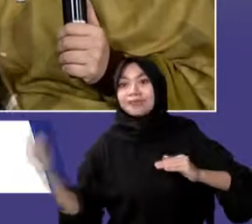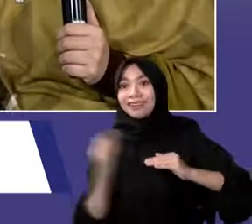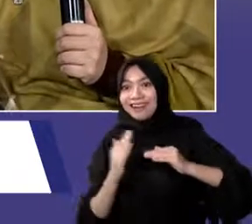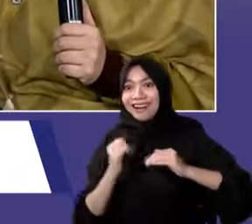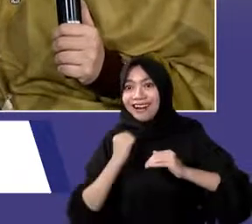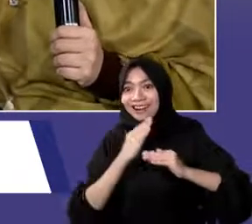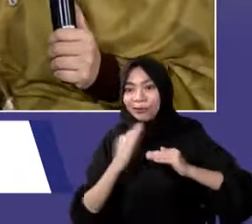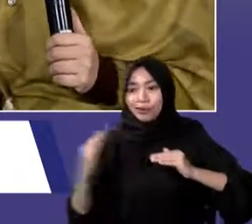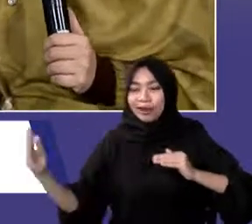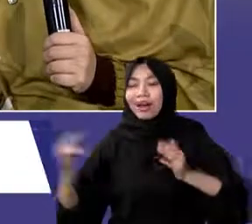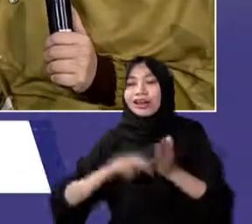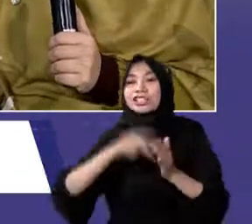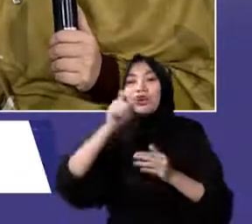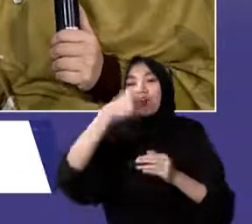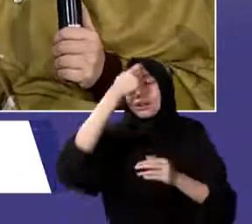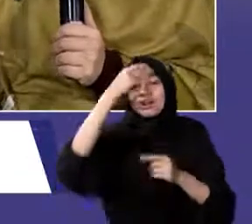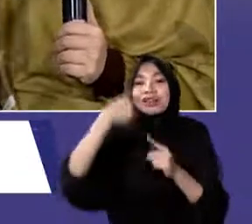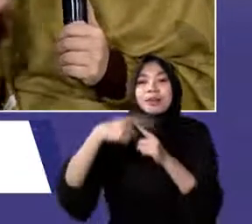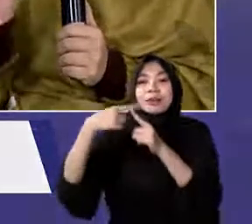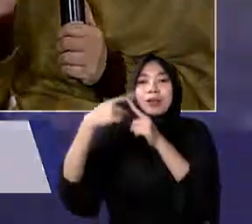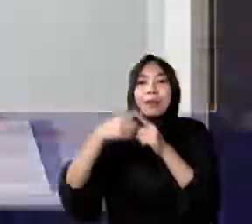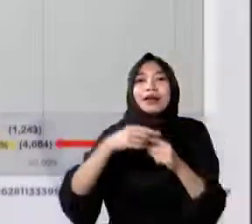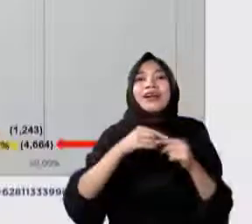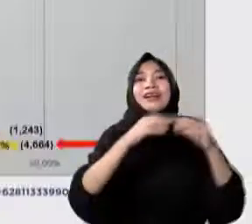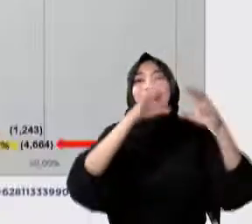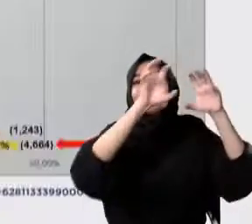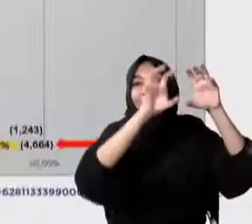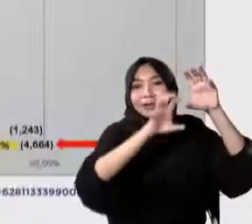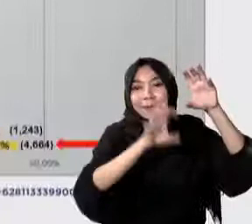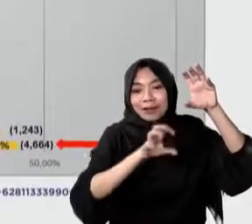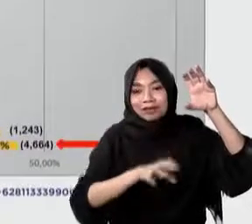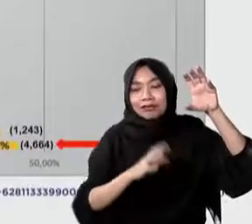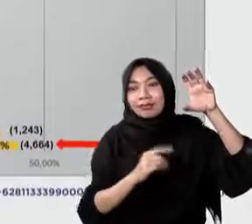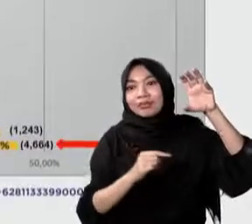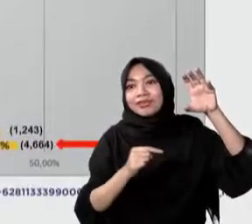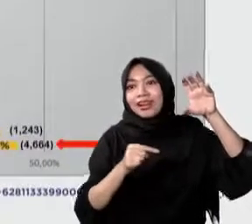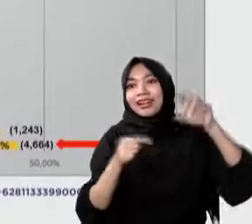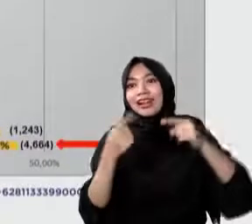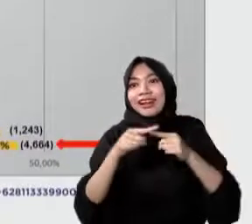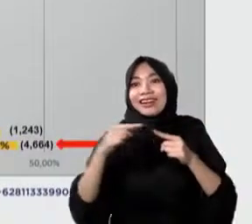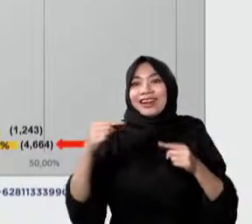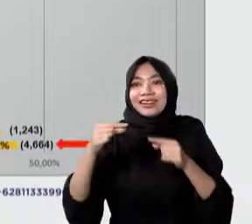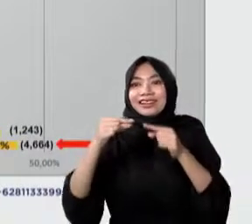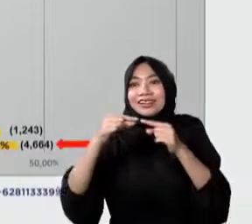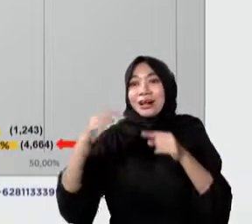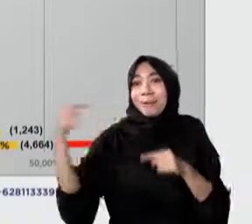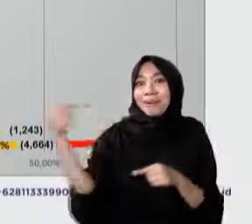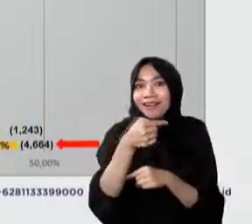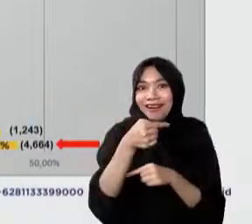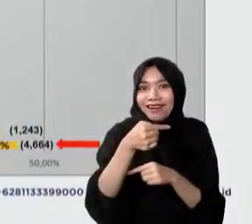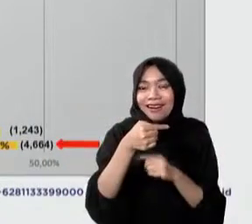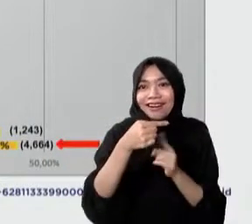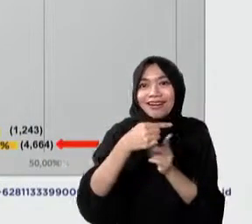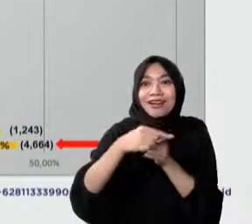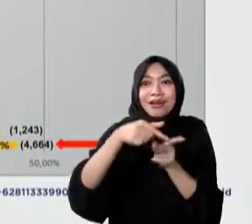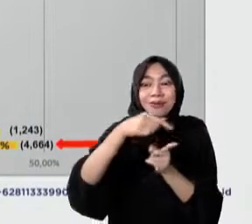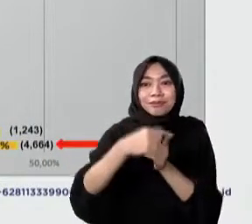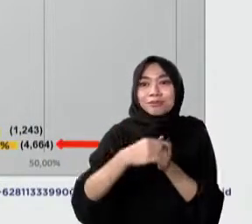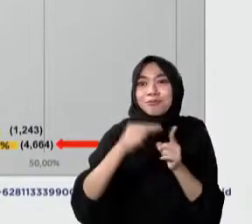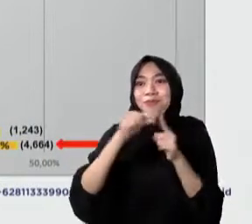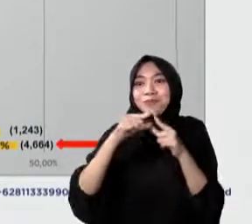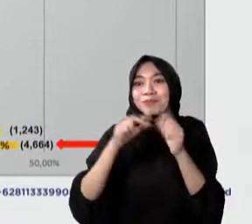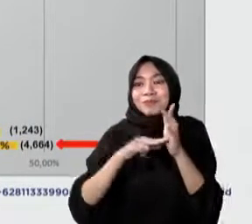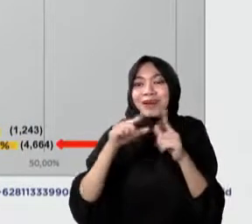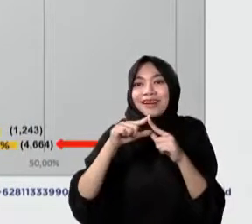kita membandingkan antara 34 provinsi. Namun yang saya kasih garis panah, itu menunjukkan jumlah absolut